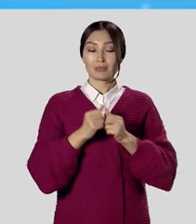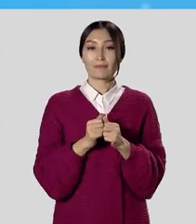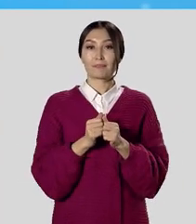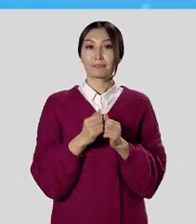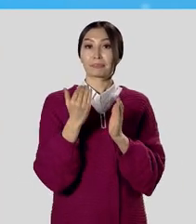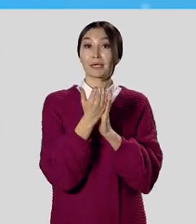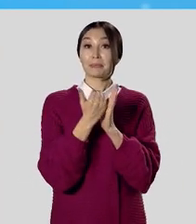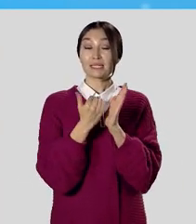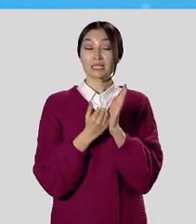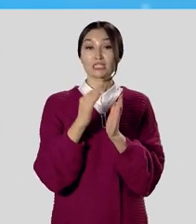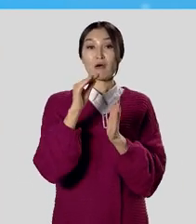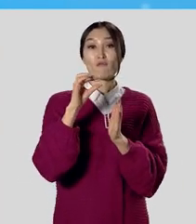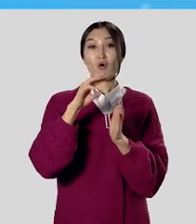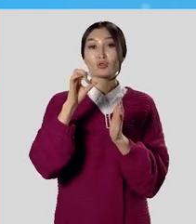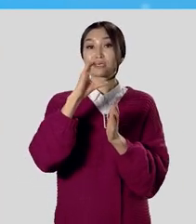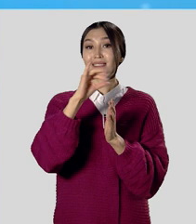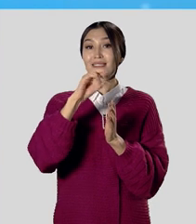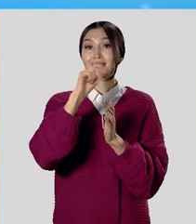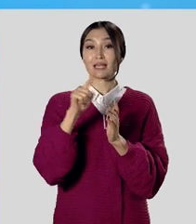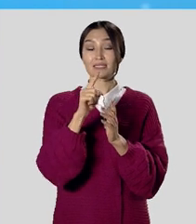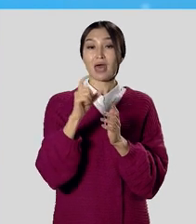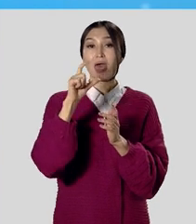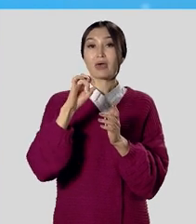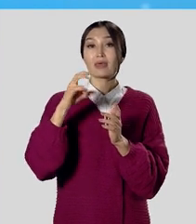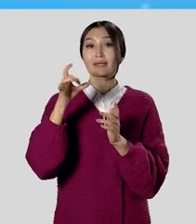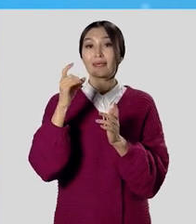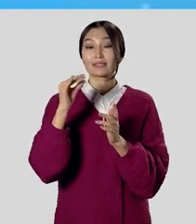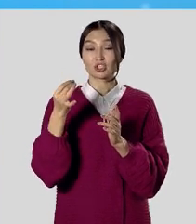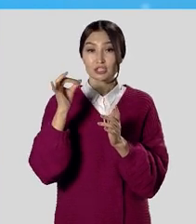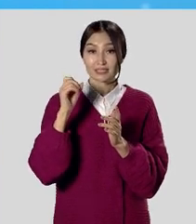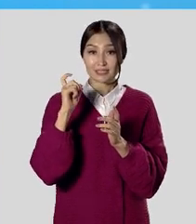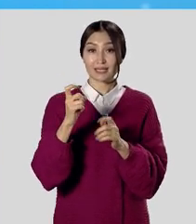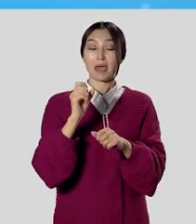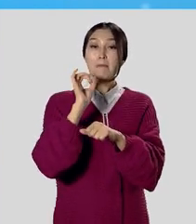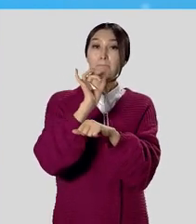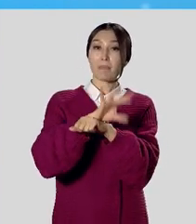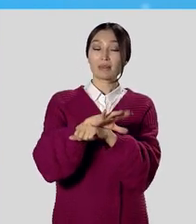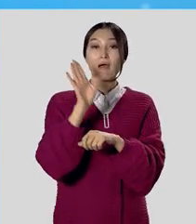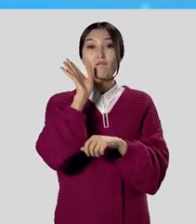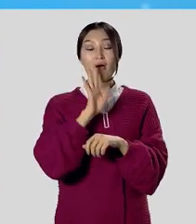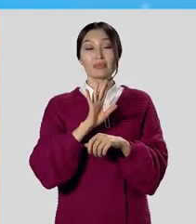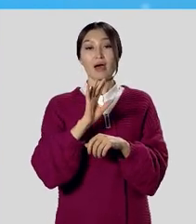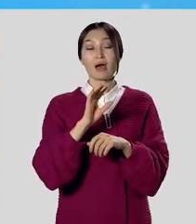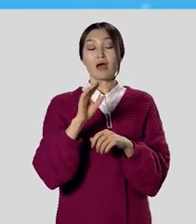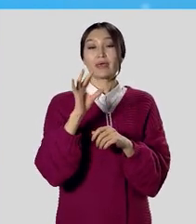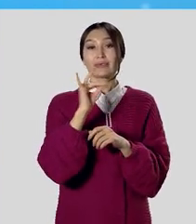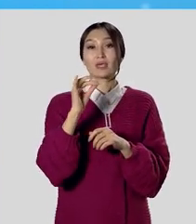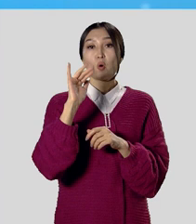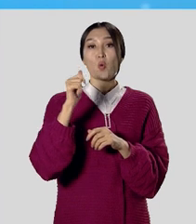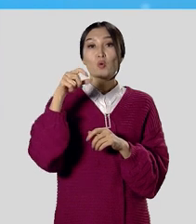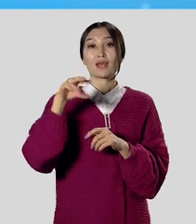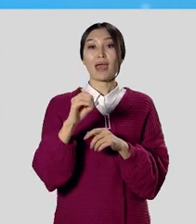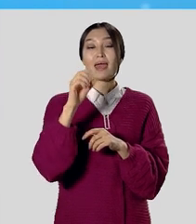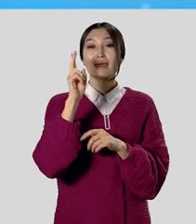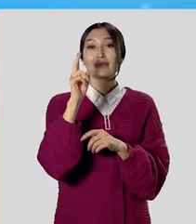В процессе фотосинтеза энергетически бедные вода и углекислый газ